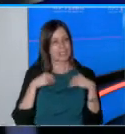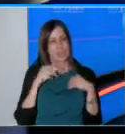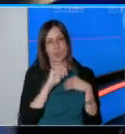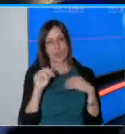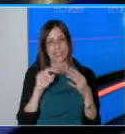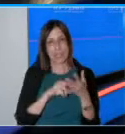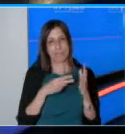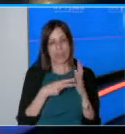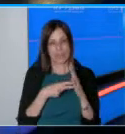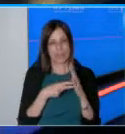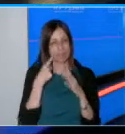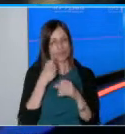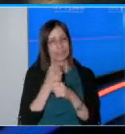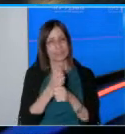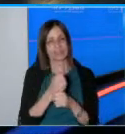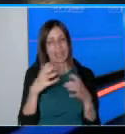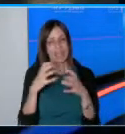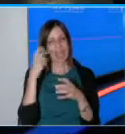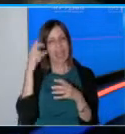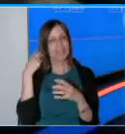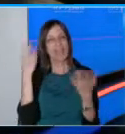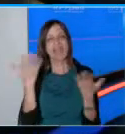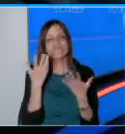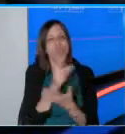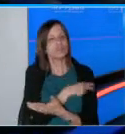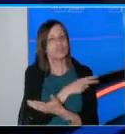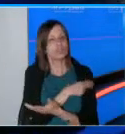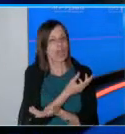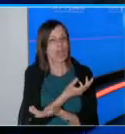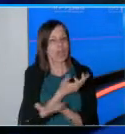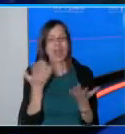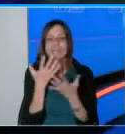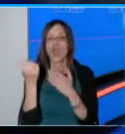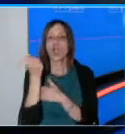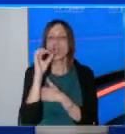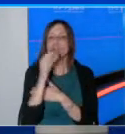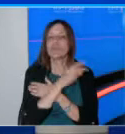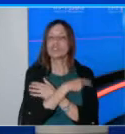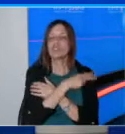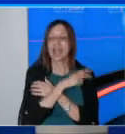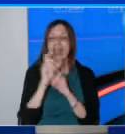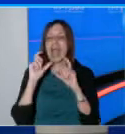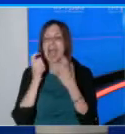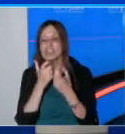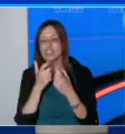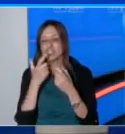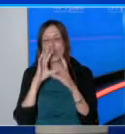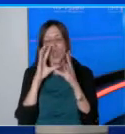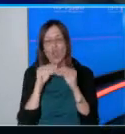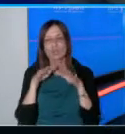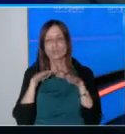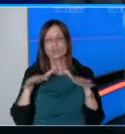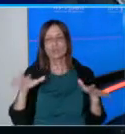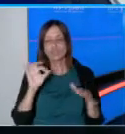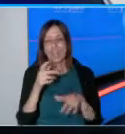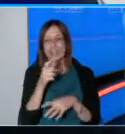הפוליטיקאים שמייצגים את החברה הערבית במדינת ישראל, איפה המשטרה פה? איפה הכוח של המשטרה בלעצור את כל הזליגה הזאת של הנשק?